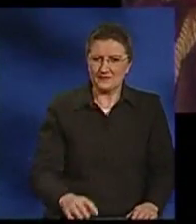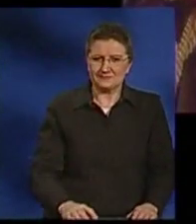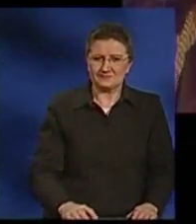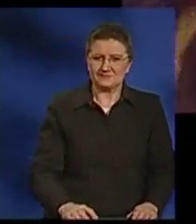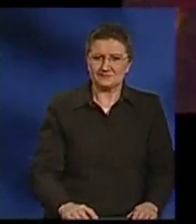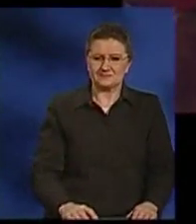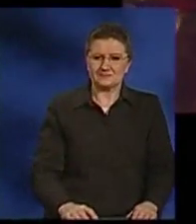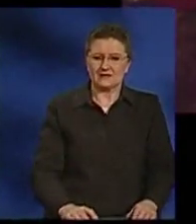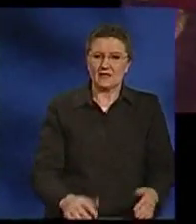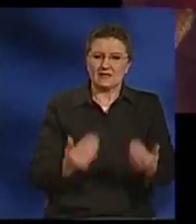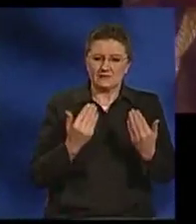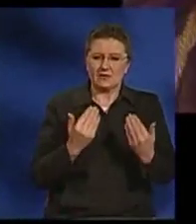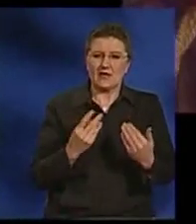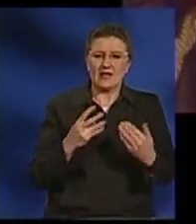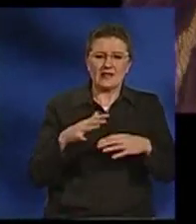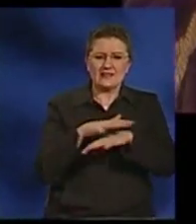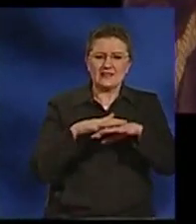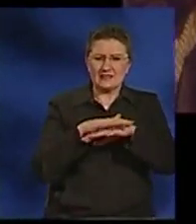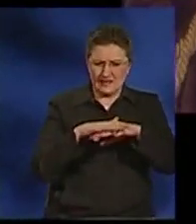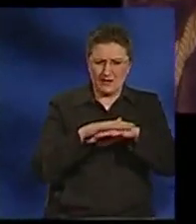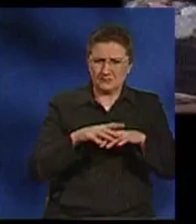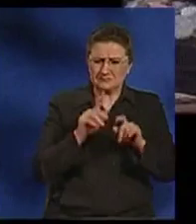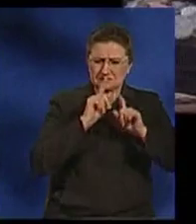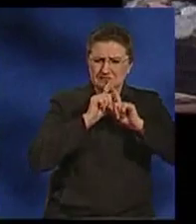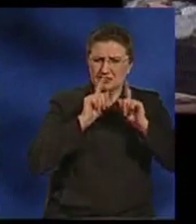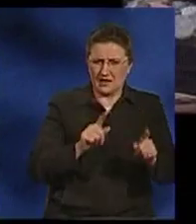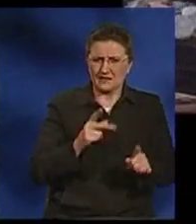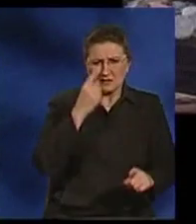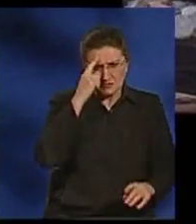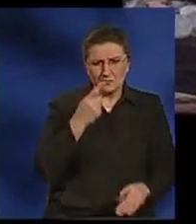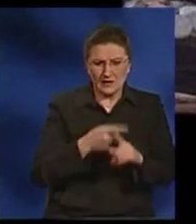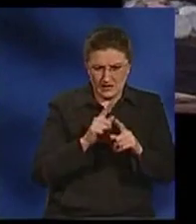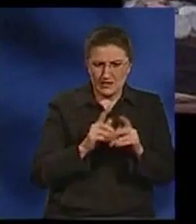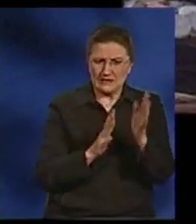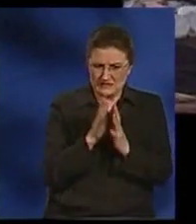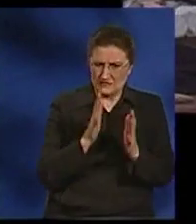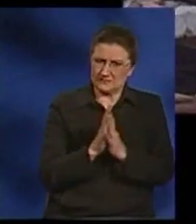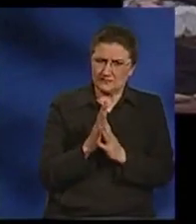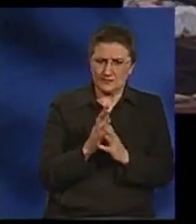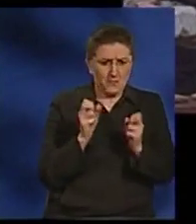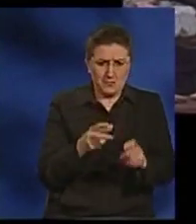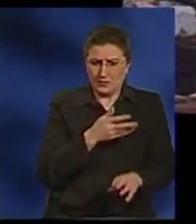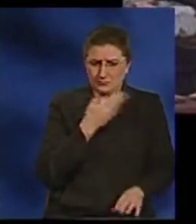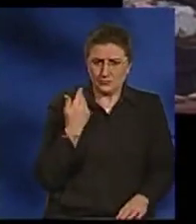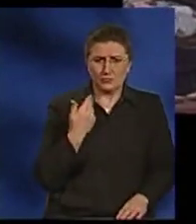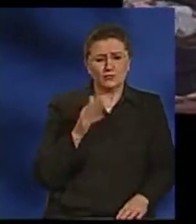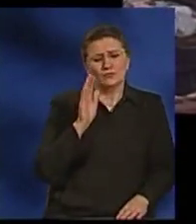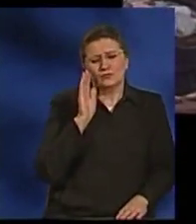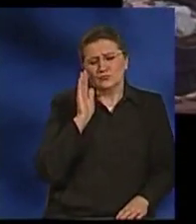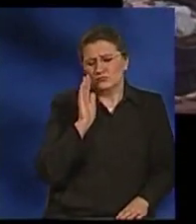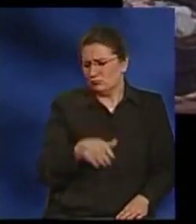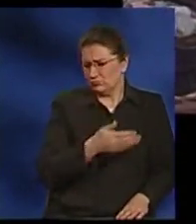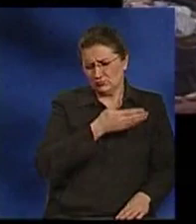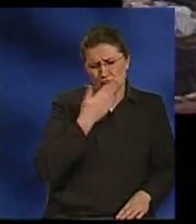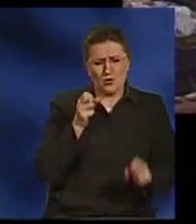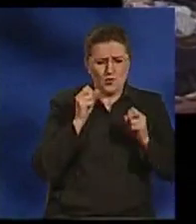Правда, сегодня на улицах Лумии Происходили странные вещи Как ты думаешь, этот корень безобидный? Ну, конечно, совершенно